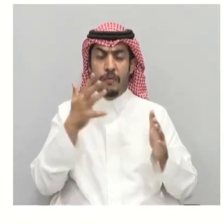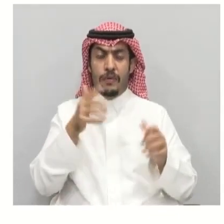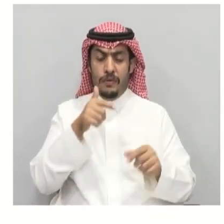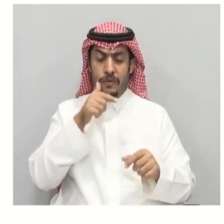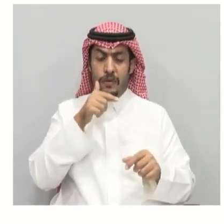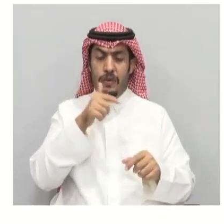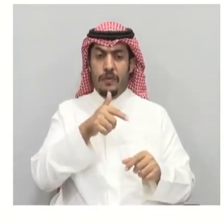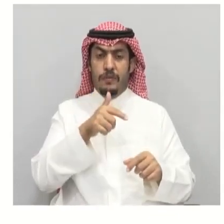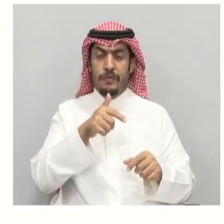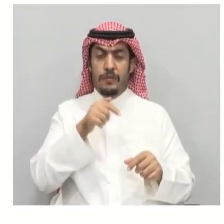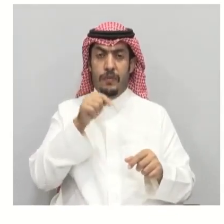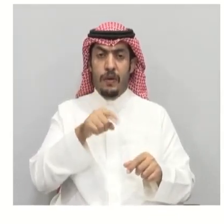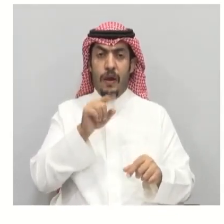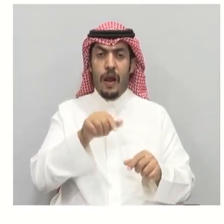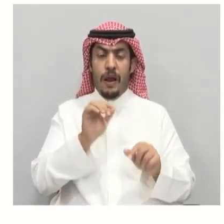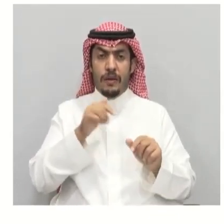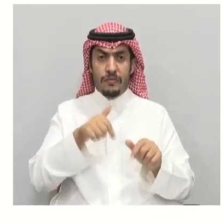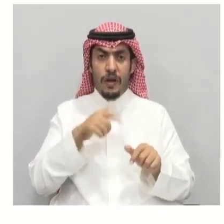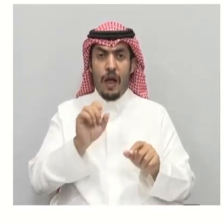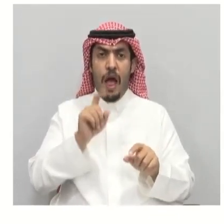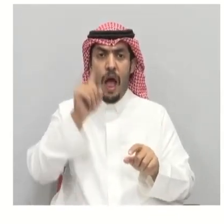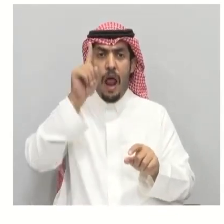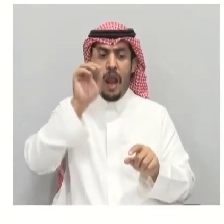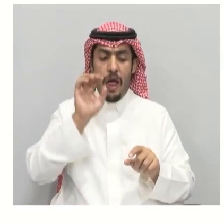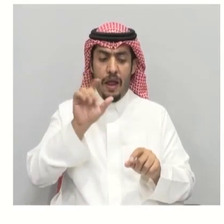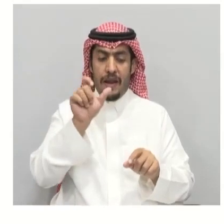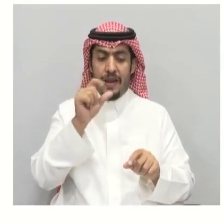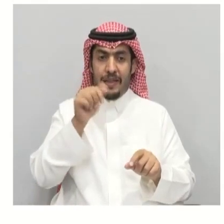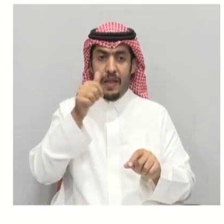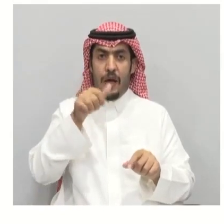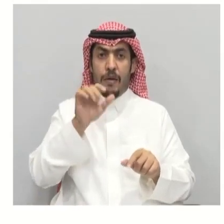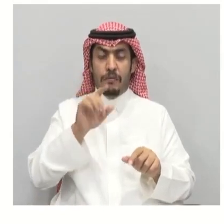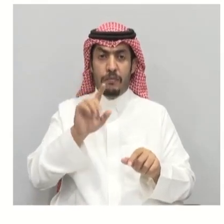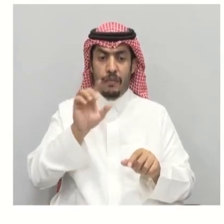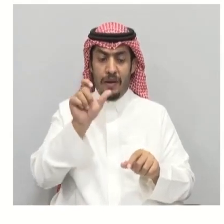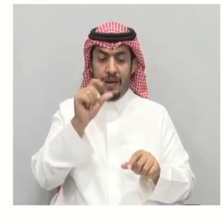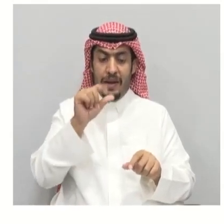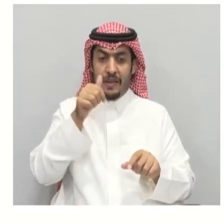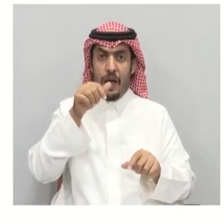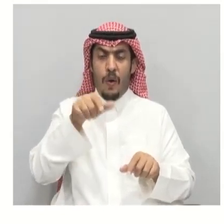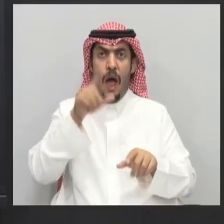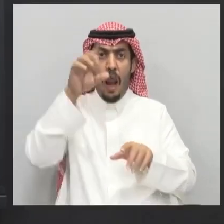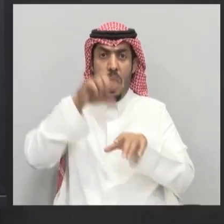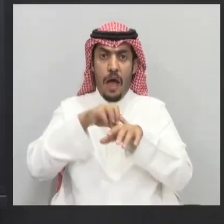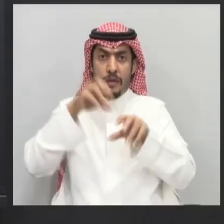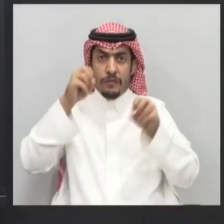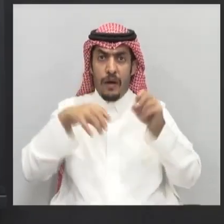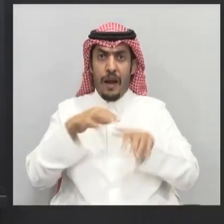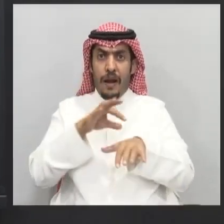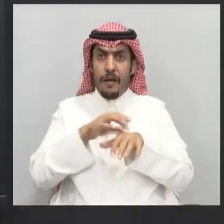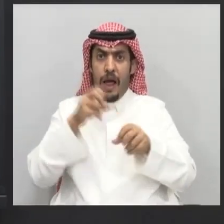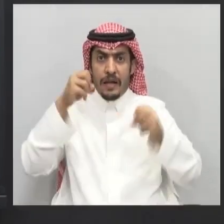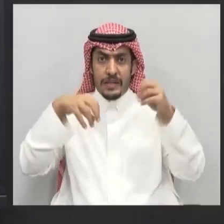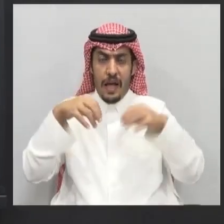صلى الله عليه وسلم ان تجعل لله ندا وهو خلقك اذا كان هو الخالق هو الرازق